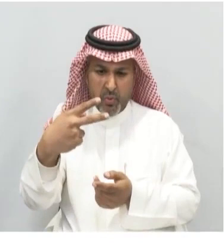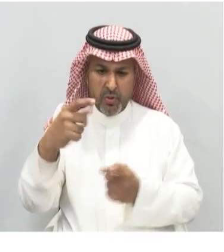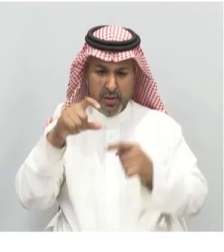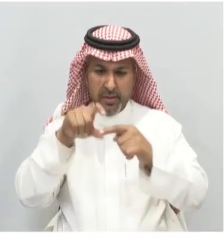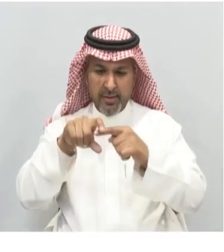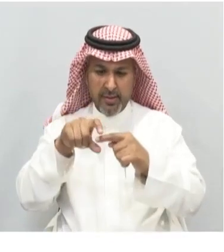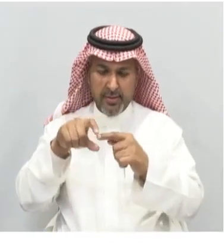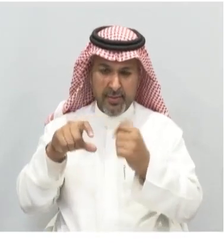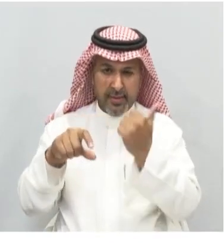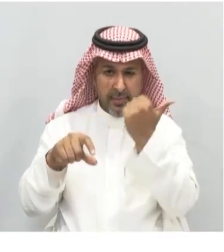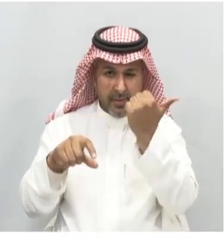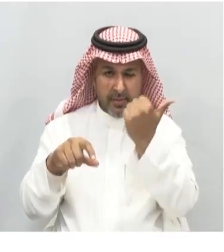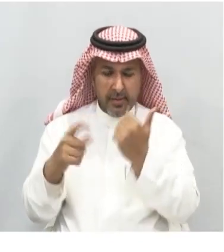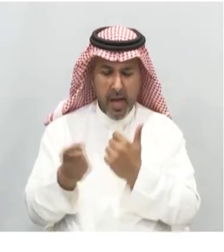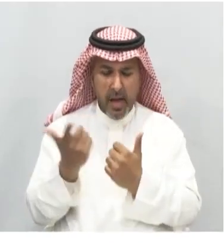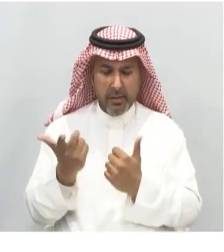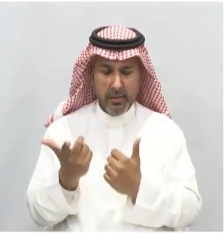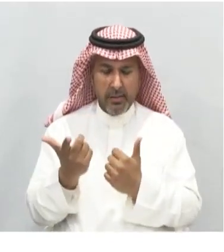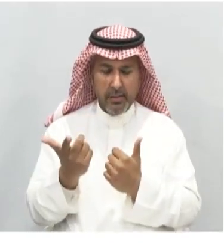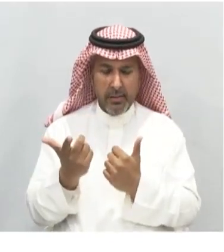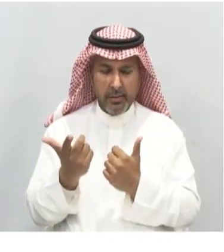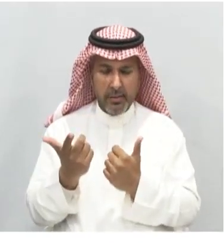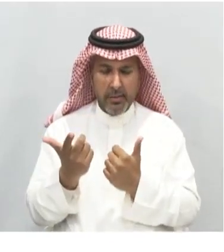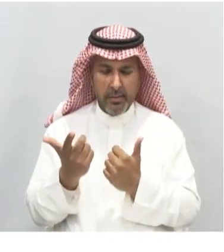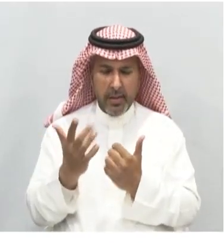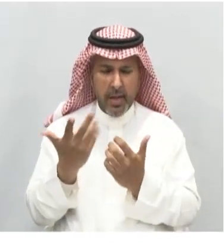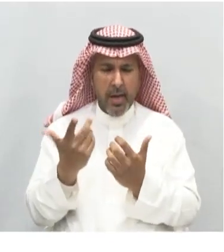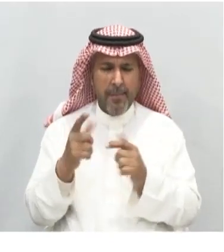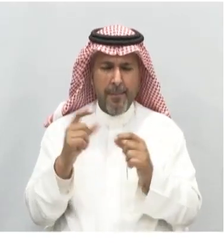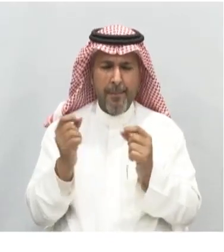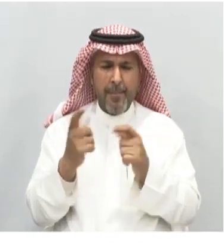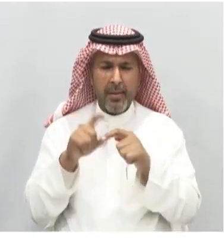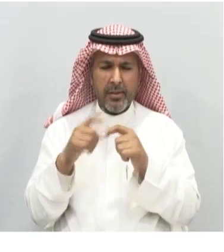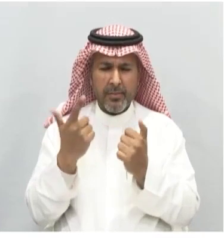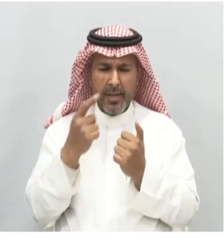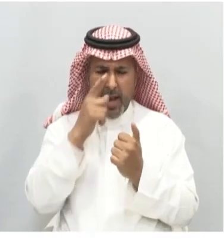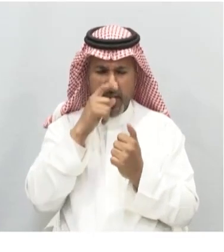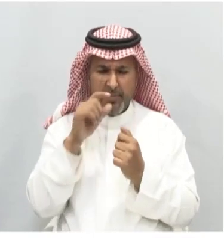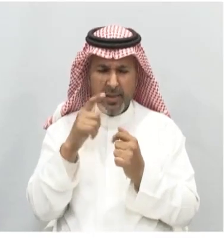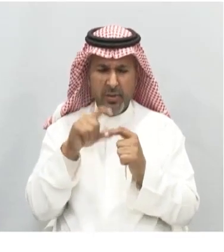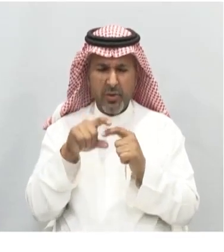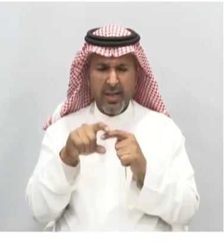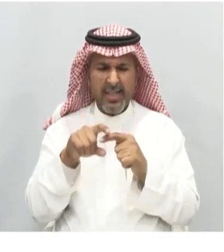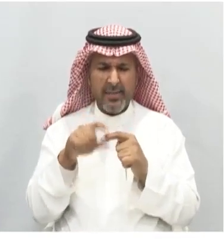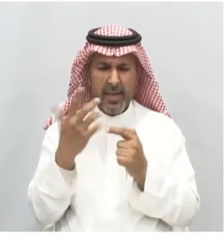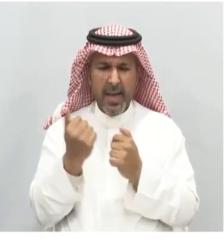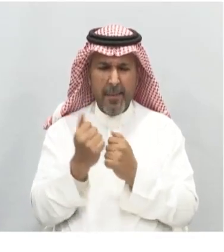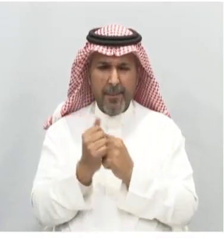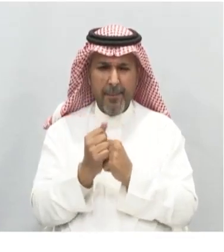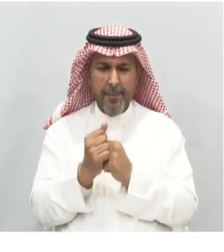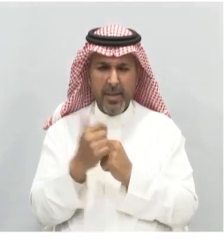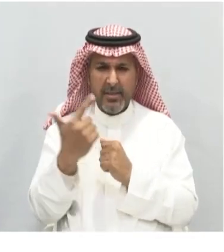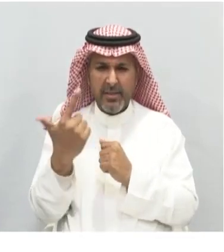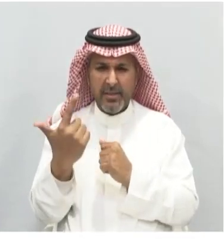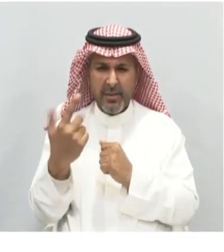27 تقريرا هؤلاء السته ها يا ابطال حتى نجيب على هذا السؤال نحتاج ان نجري عمليه القسمه صح ولا لا يا